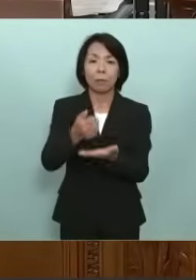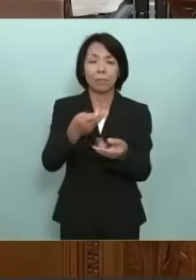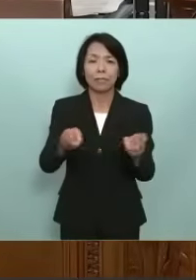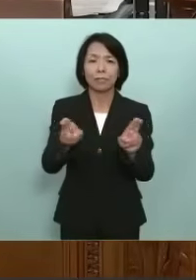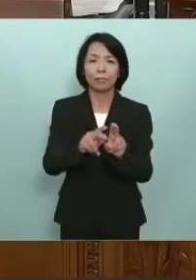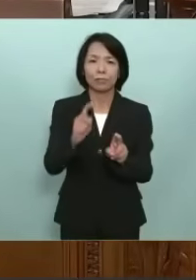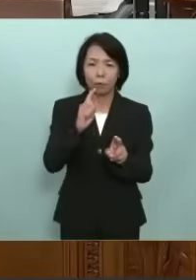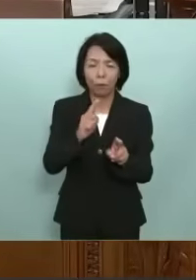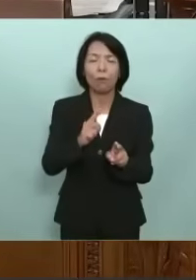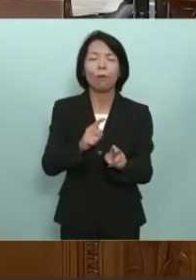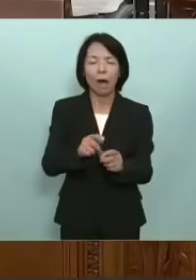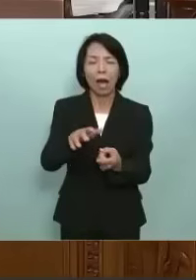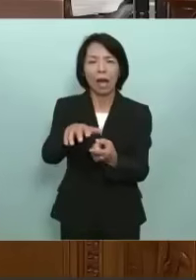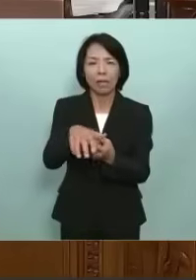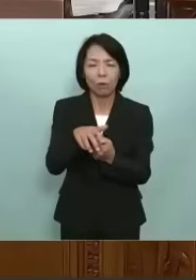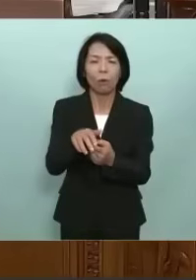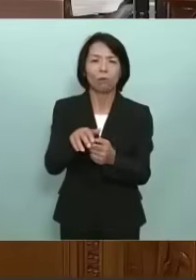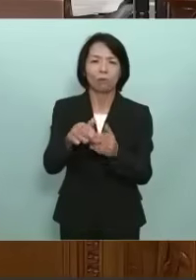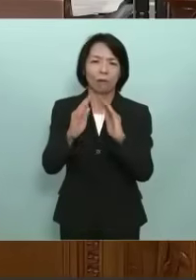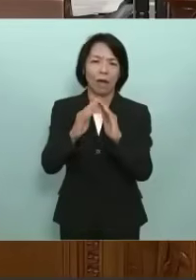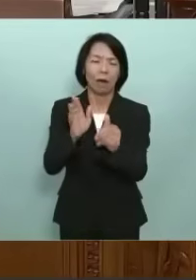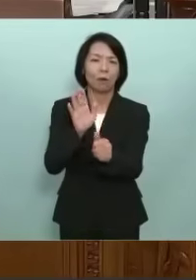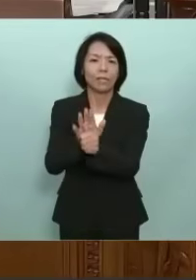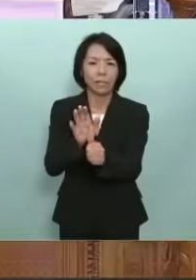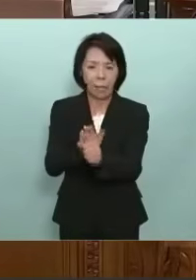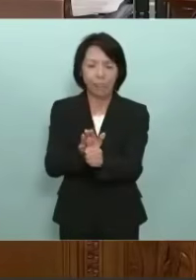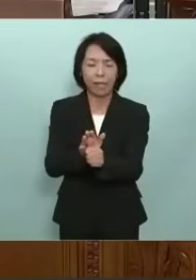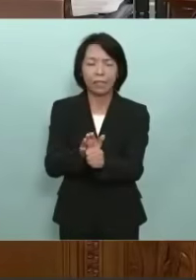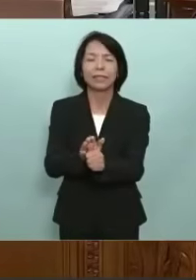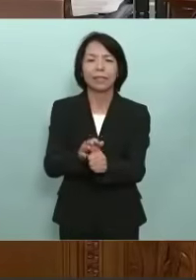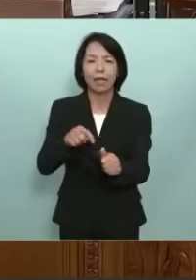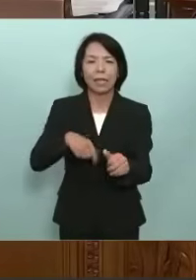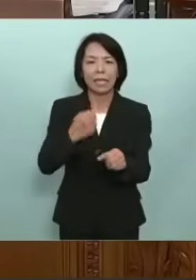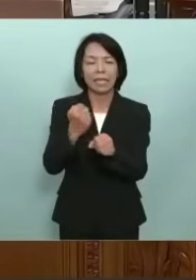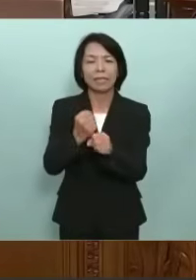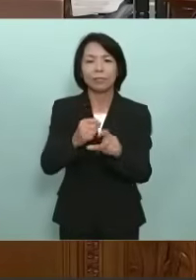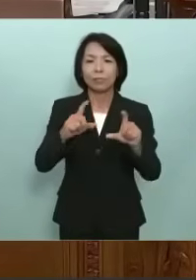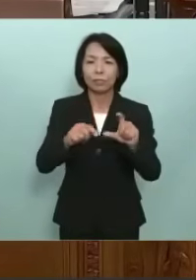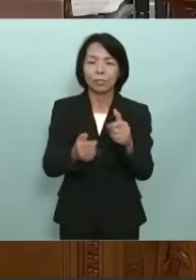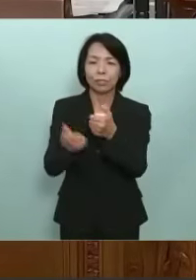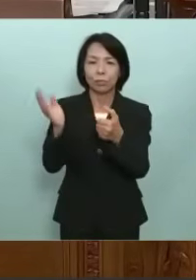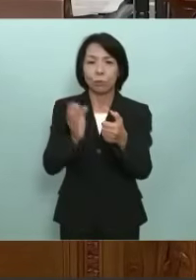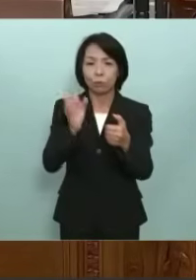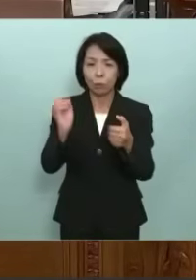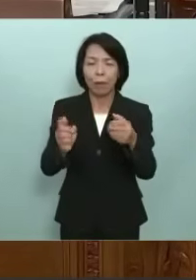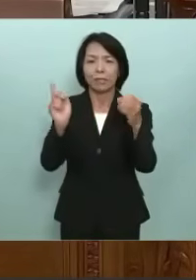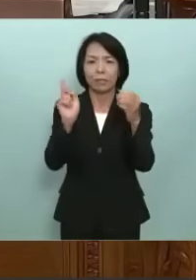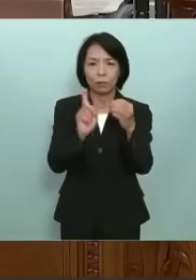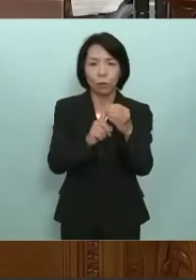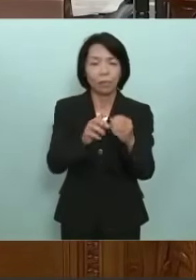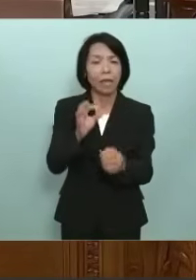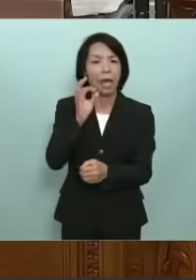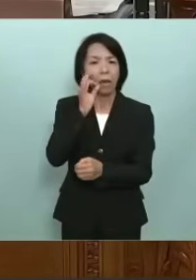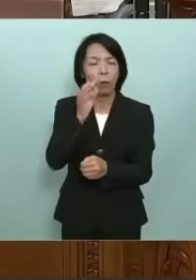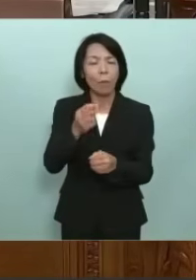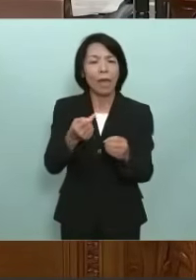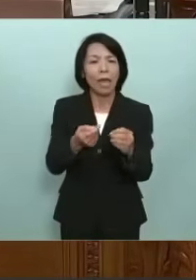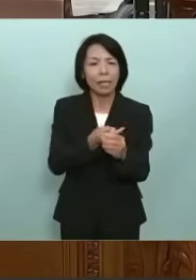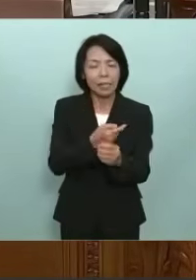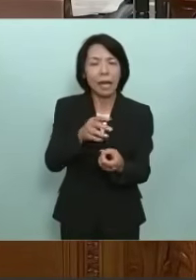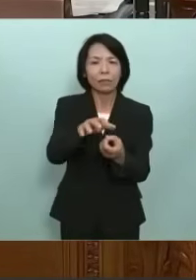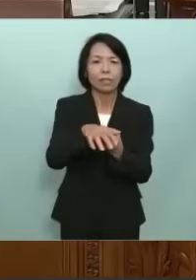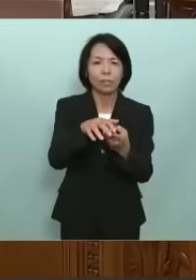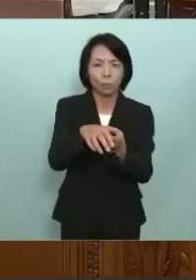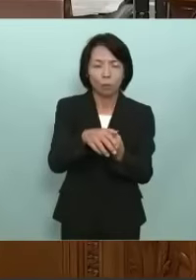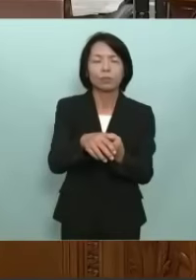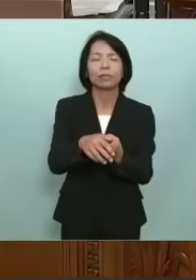農家を支えるとともに食料受給率50%を目指し米名以外の作物にも所得保障の